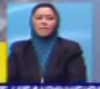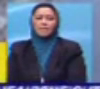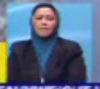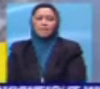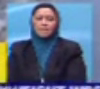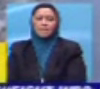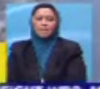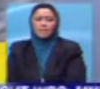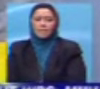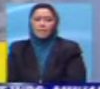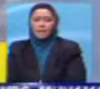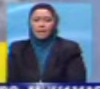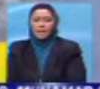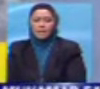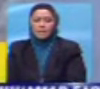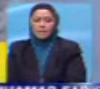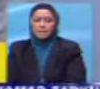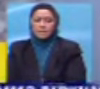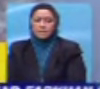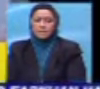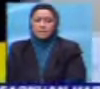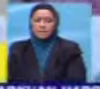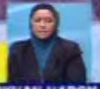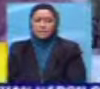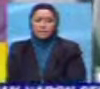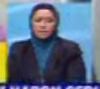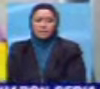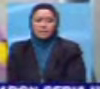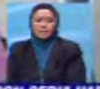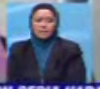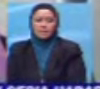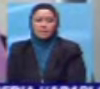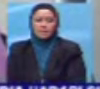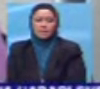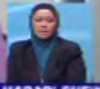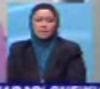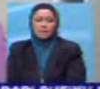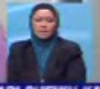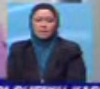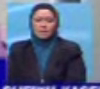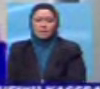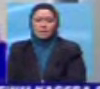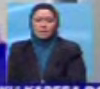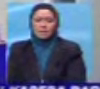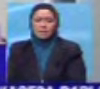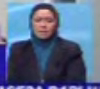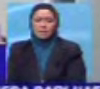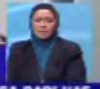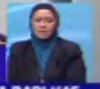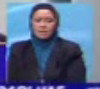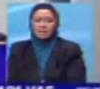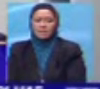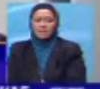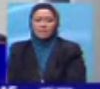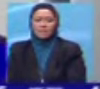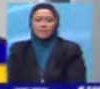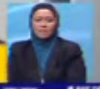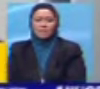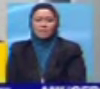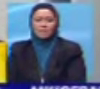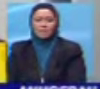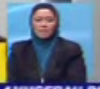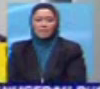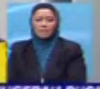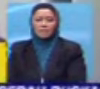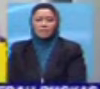al-arabiyya li'an muslima. أدرس اللغة العربية لأن أريد